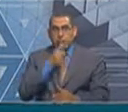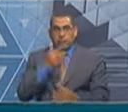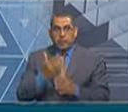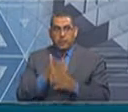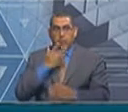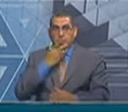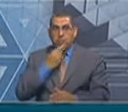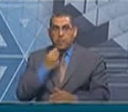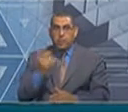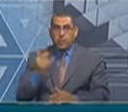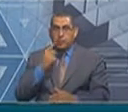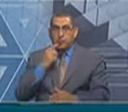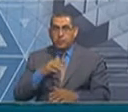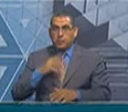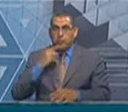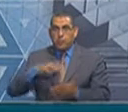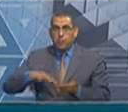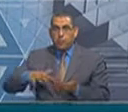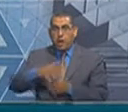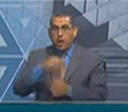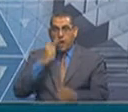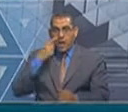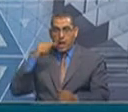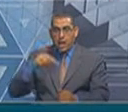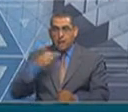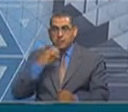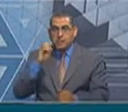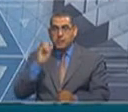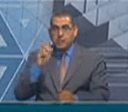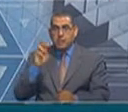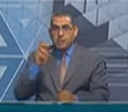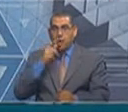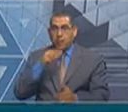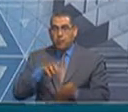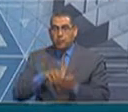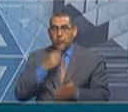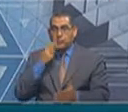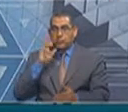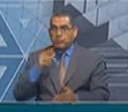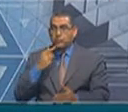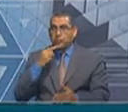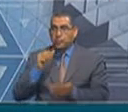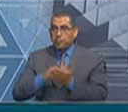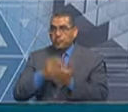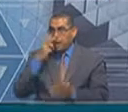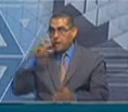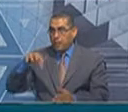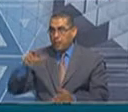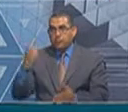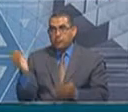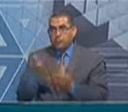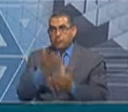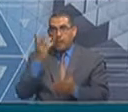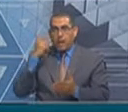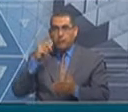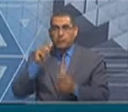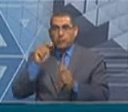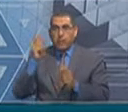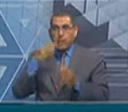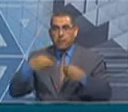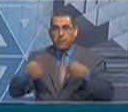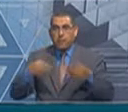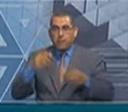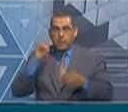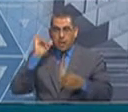الجمالي لبحيرة عين الصيرة. أيضا يعني تم هدم بعض المناطق العشوائية من مدابغ التي توجد بجوار